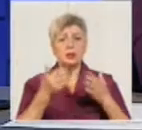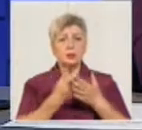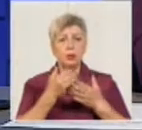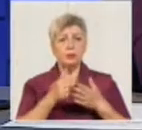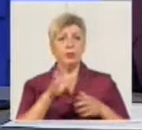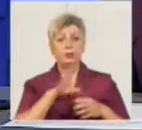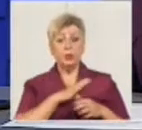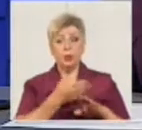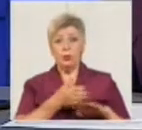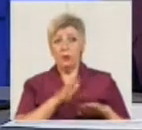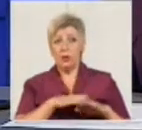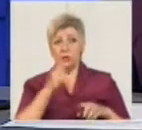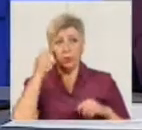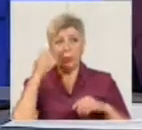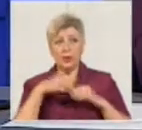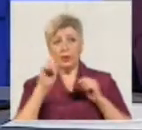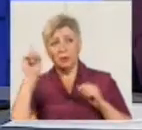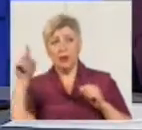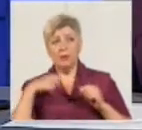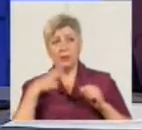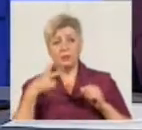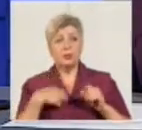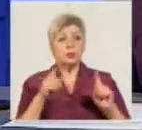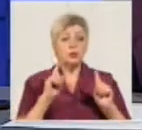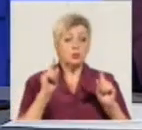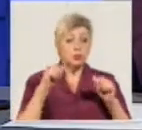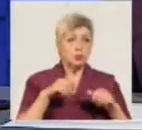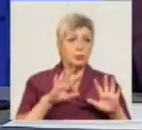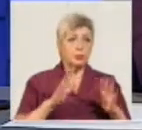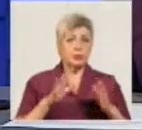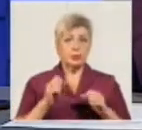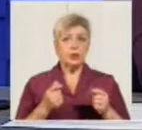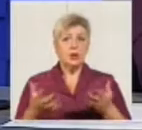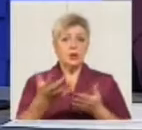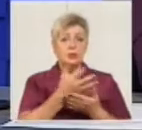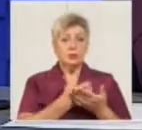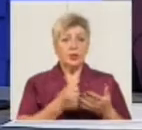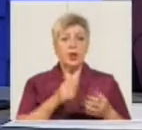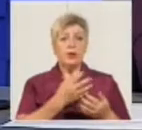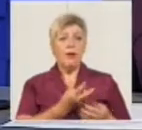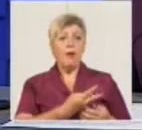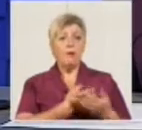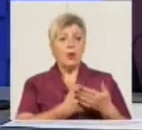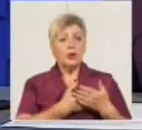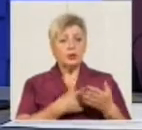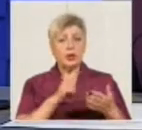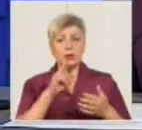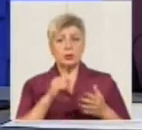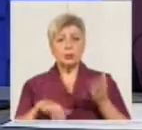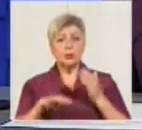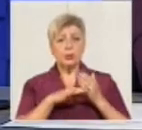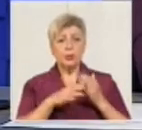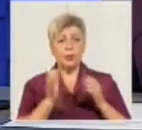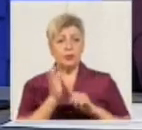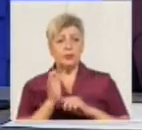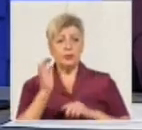зрозуміти, що ж все-таки відбувається в центрі, в столиці нашої держави. Вони збирали волонтерську допомогу і відправляли сюди на підтримку.